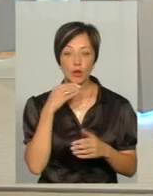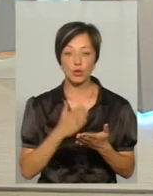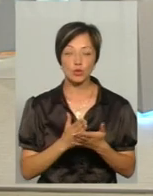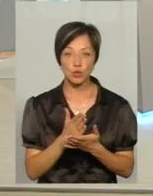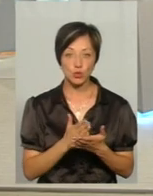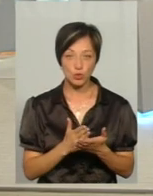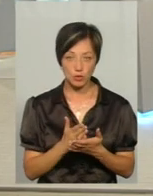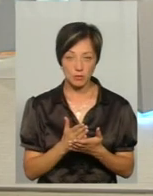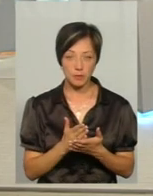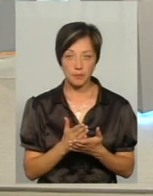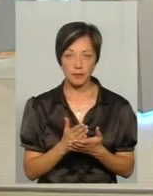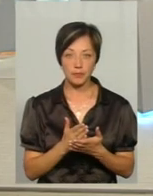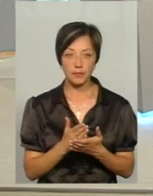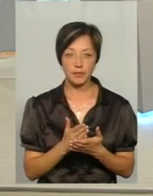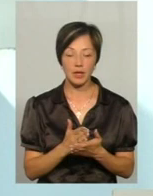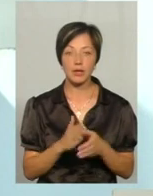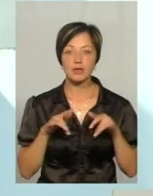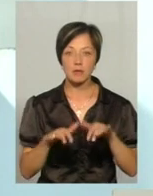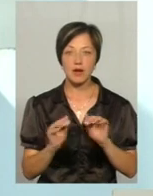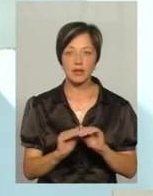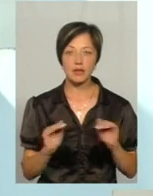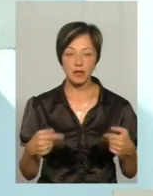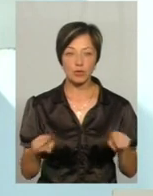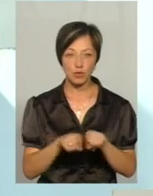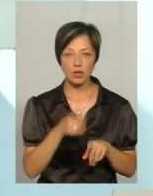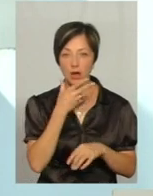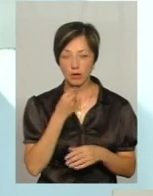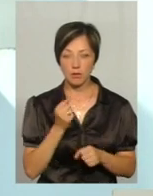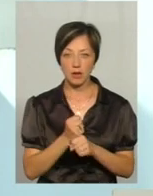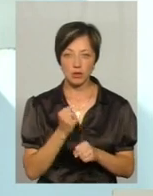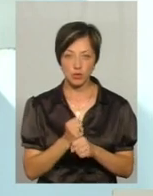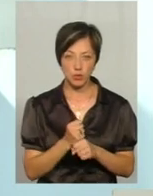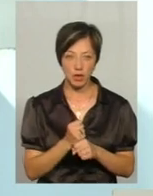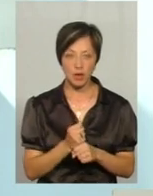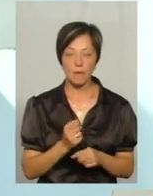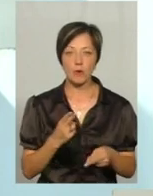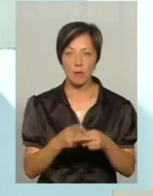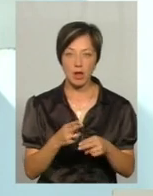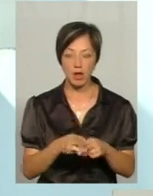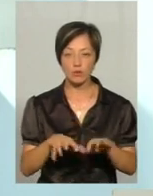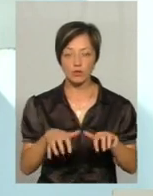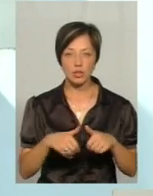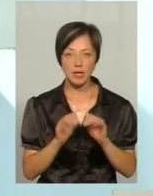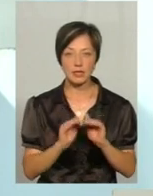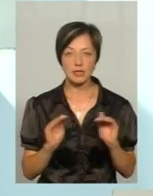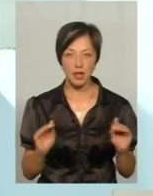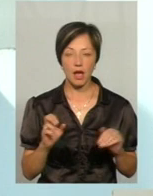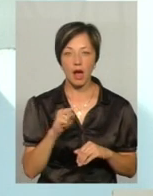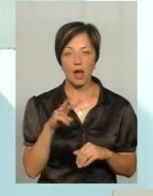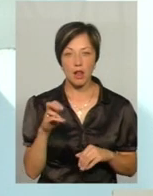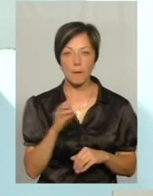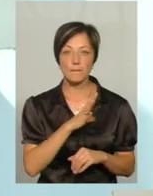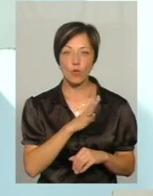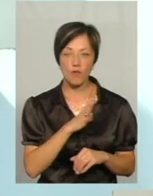ну, скажімо, служба у справах дітей дуже гарно працює. Тобто вони попереджують, вилучають цих дітей. Але